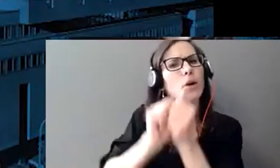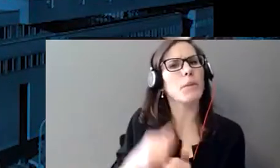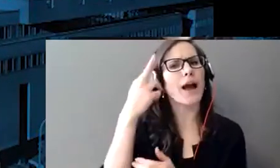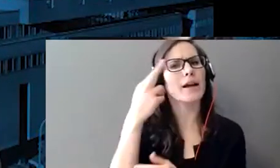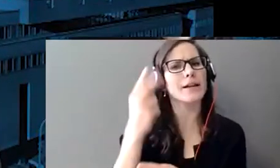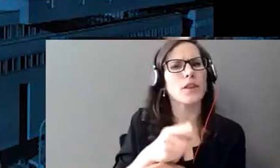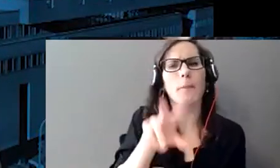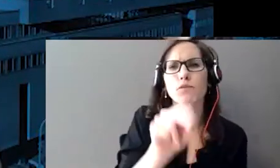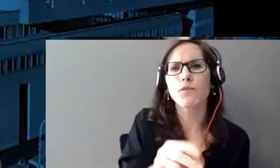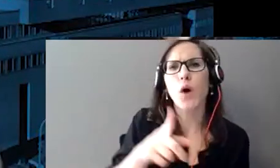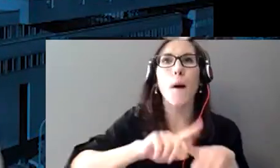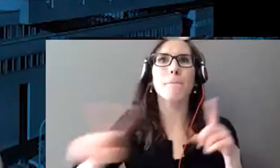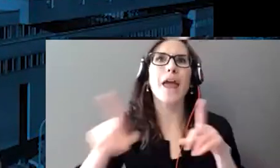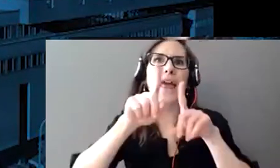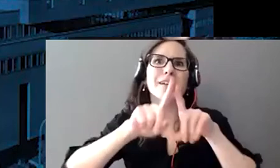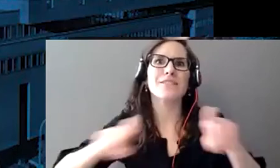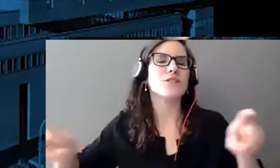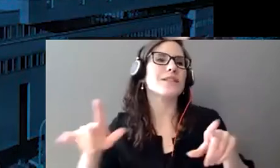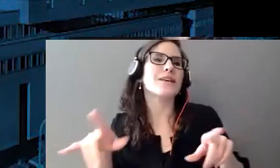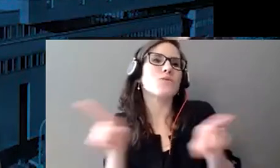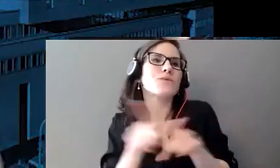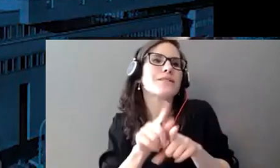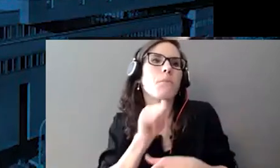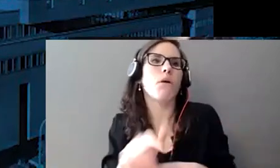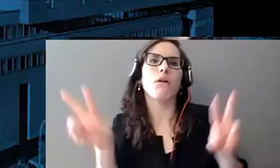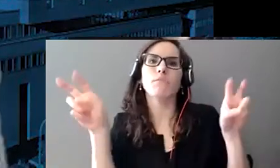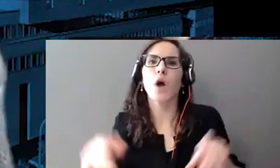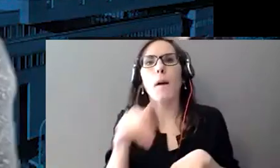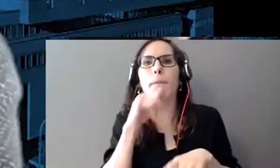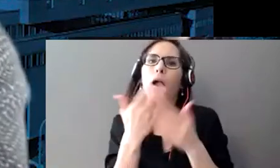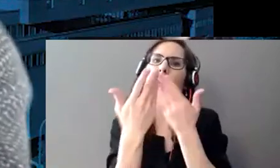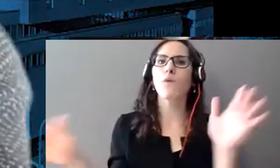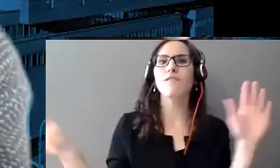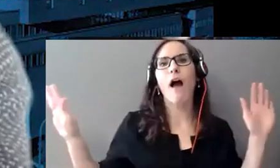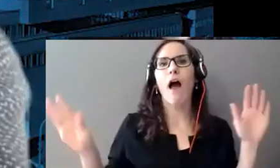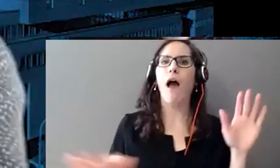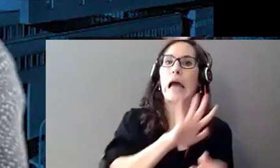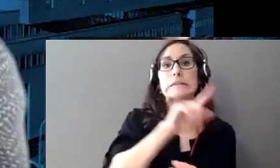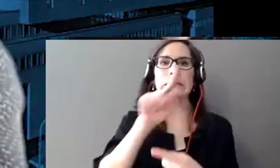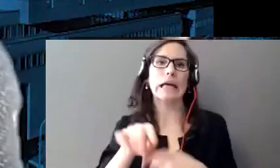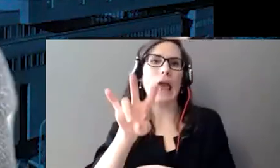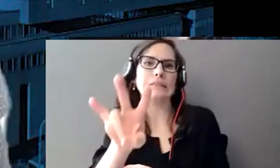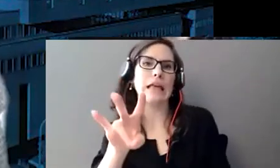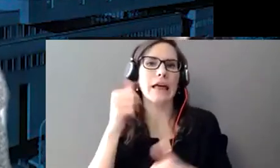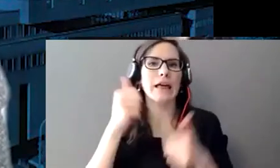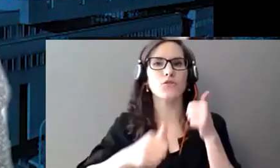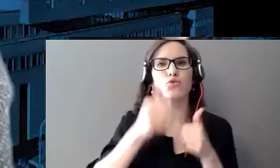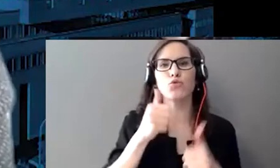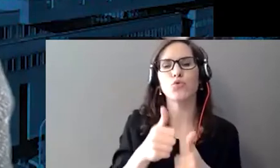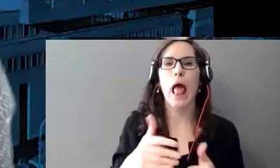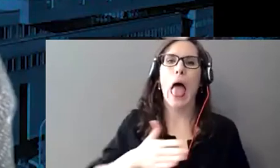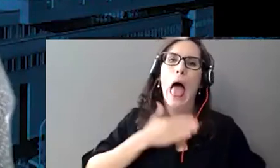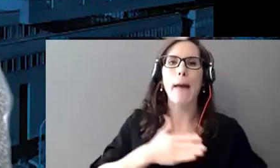pas non plus un bar ouvert ou un 5 à 7 ou un happy hour c'est dépendamment de là où on se place dans le monde francophone